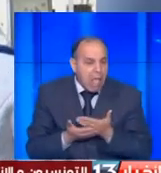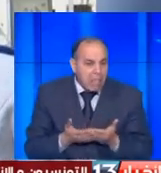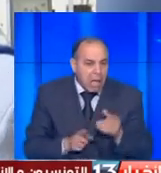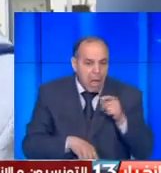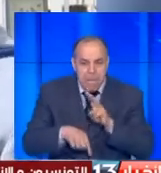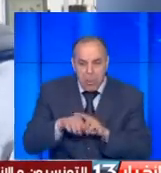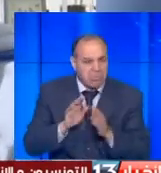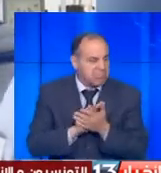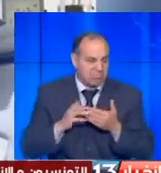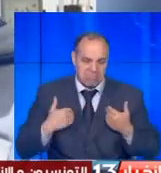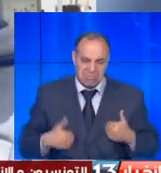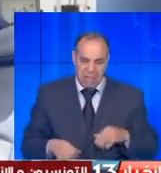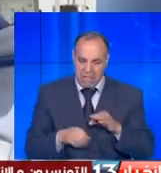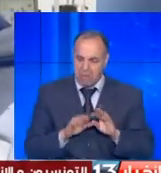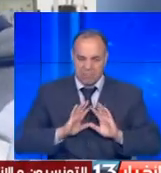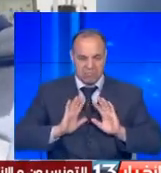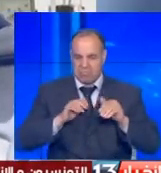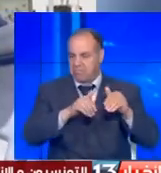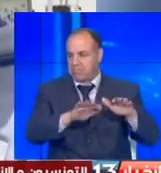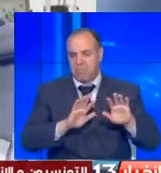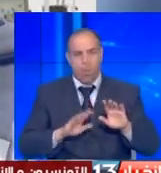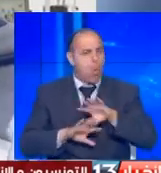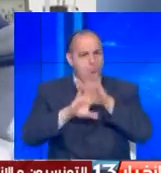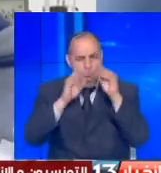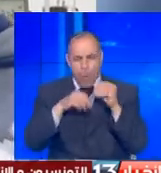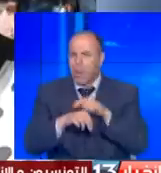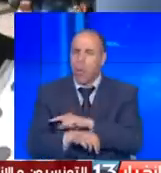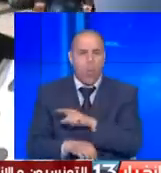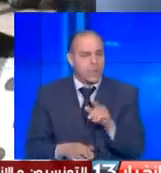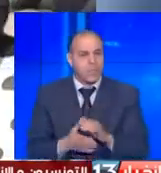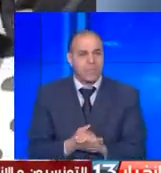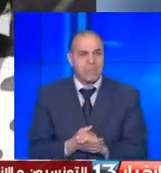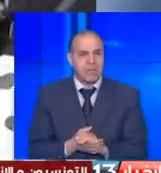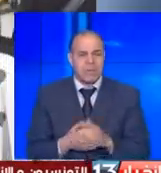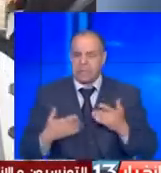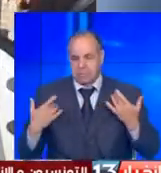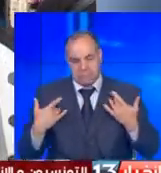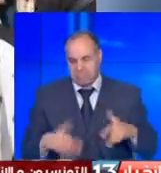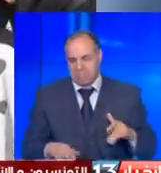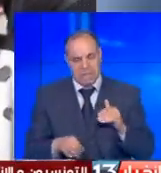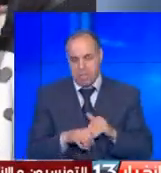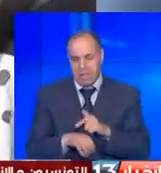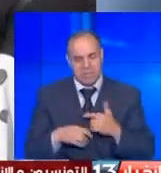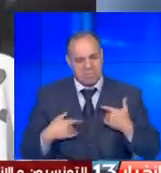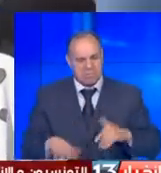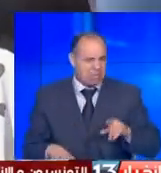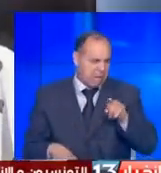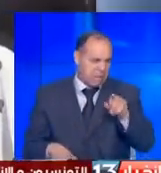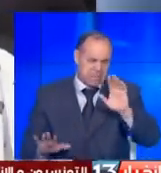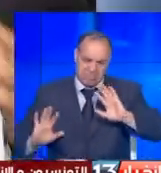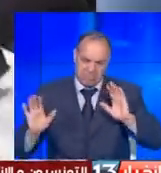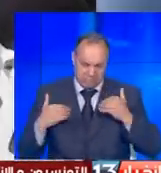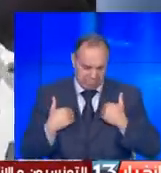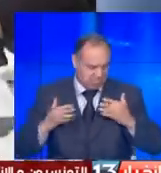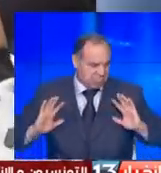ما في الانتخابات بصفة عامة مش كان بلدية. تعليليش برشا الحقيقة. ما نهتمش، ماهوش يفيدوني